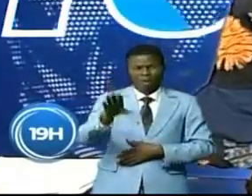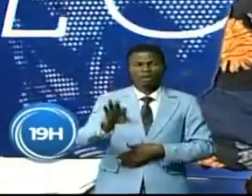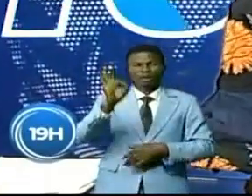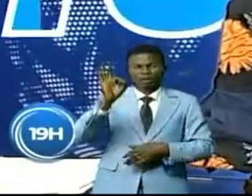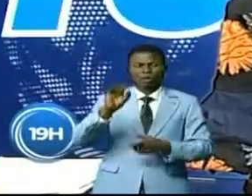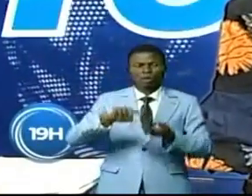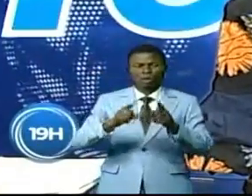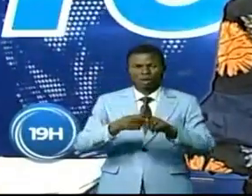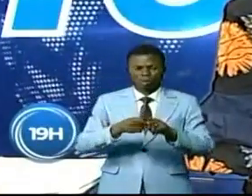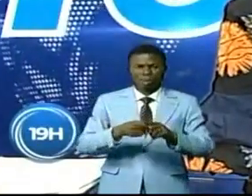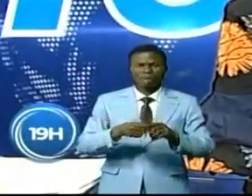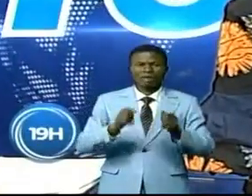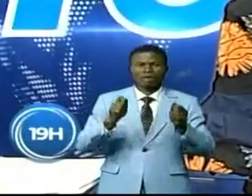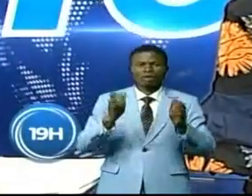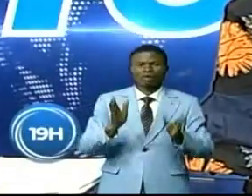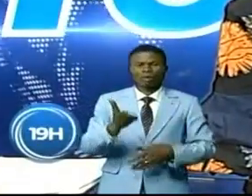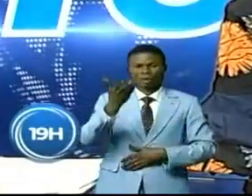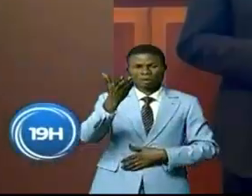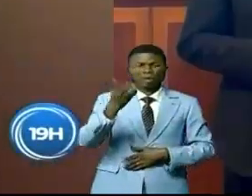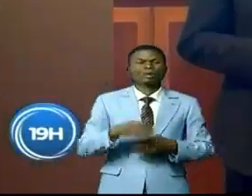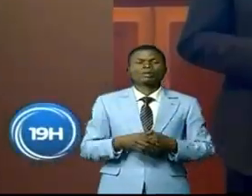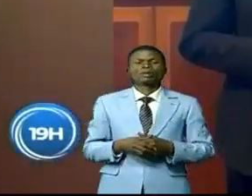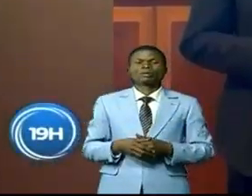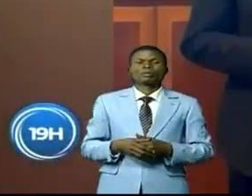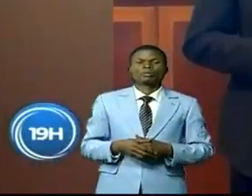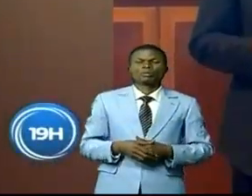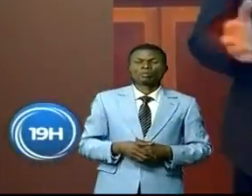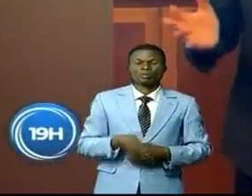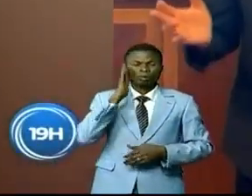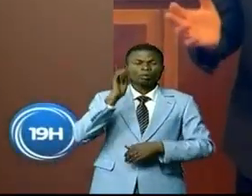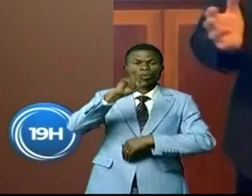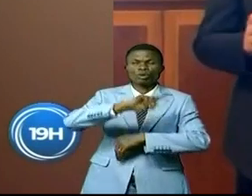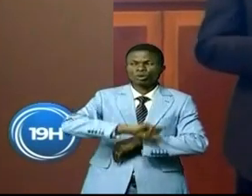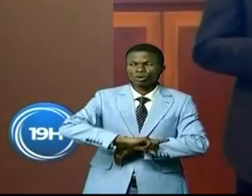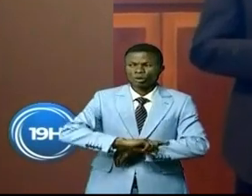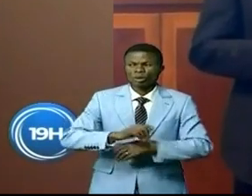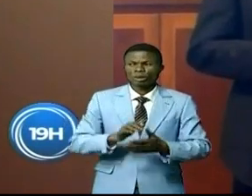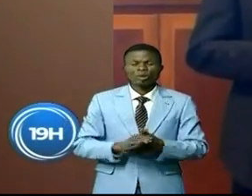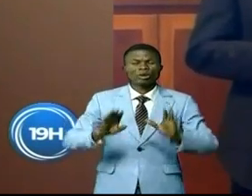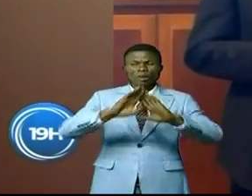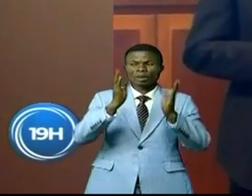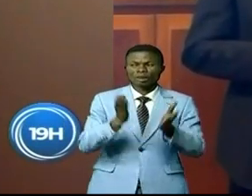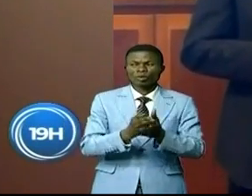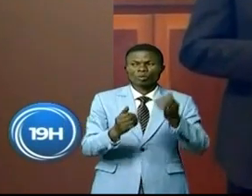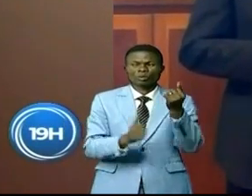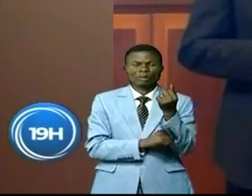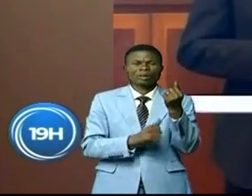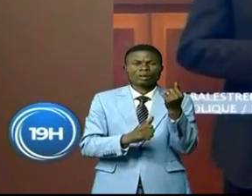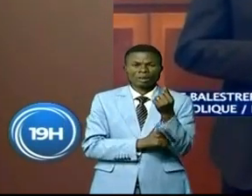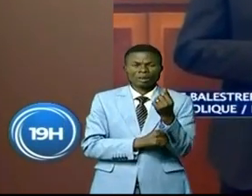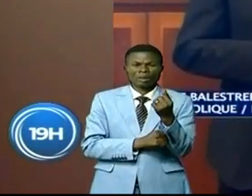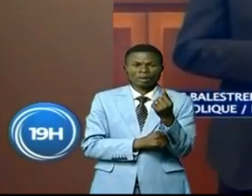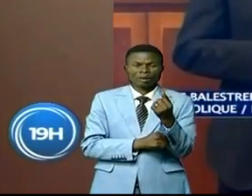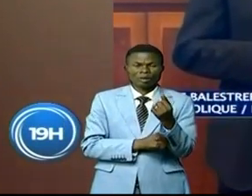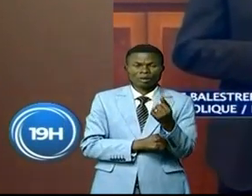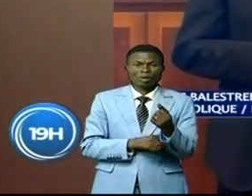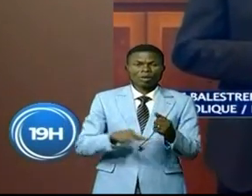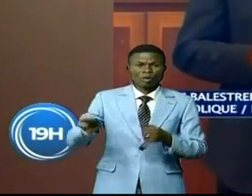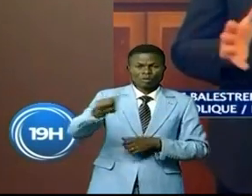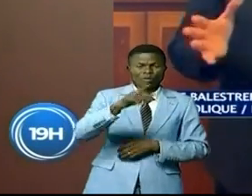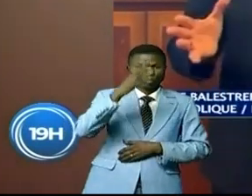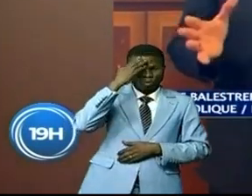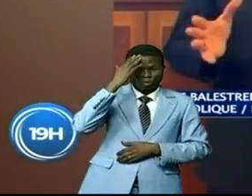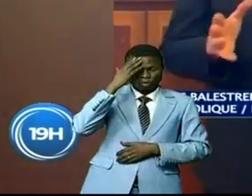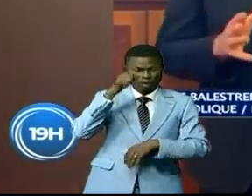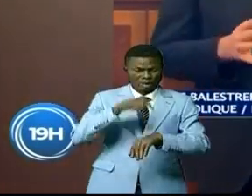Patrick Michel Mukui Ekuka. Bonjour à tous. Comme vous le savez,